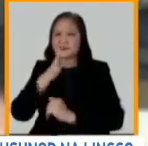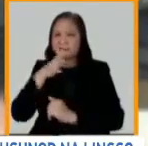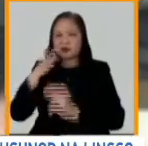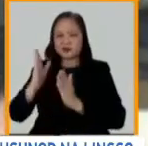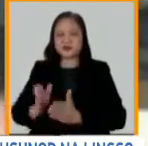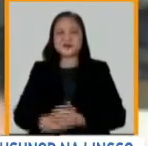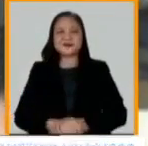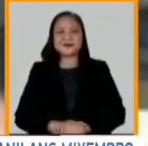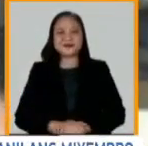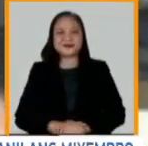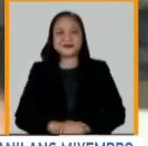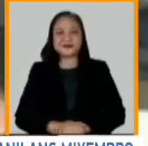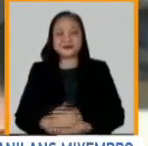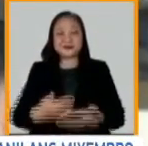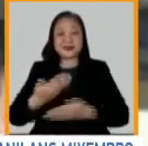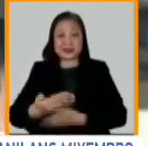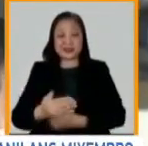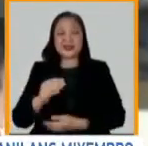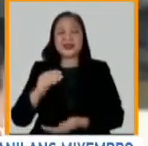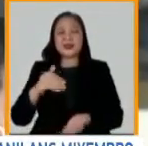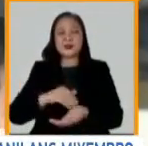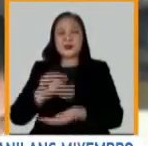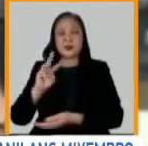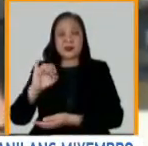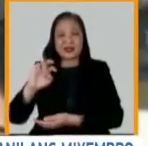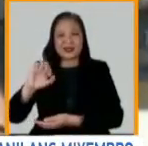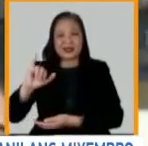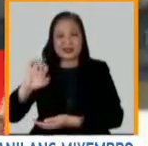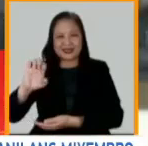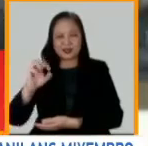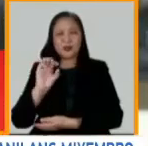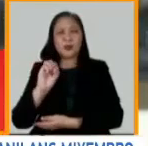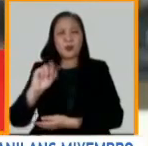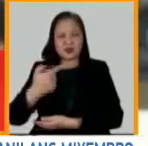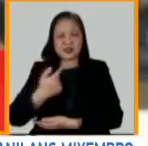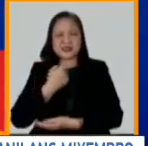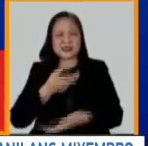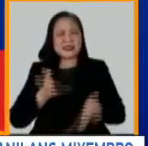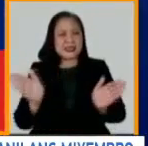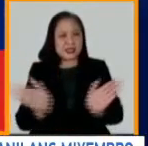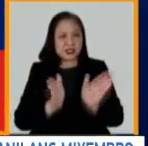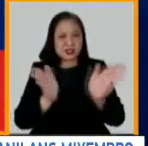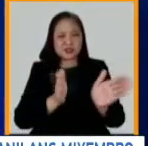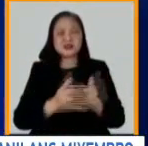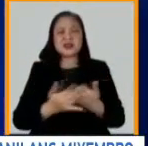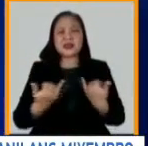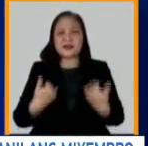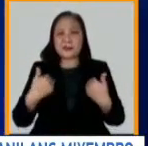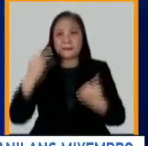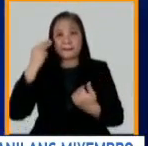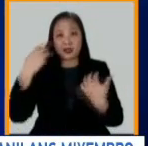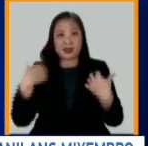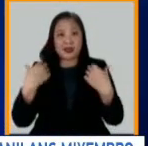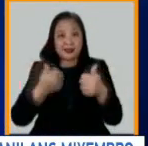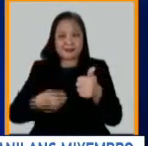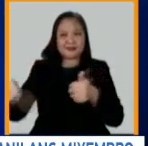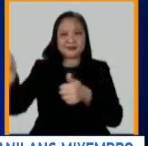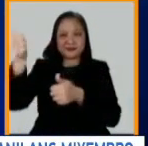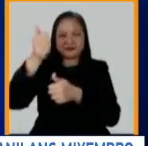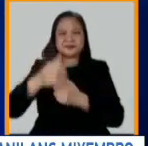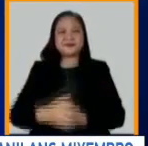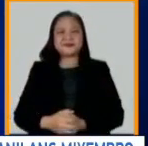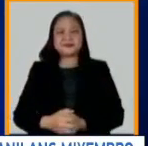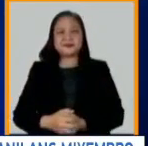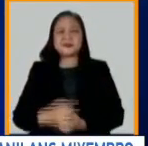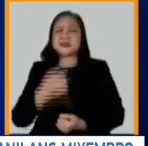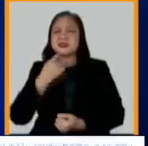Ong, isinusulong naman ang pagkakaroon ng mental health czar ngayong pandemya. Sa isang news release, sabi ni Ong, mas